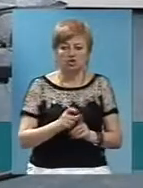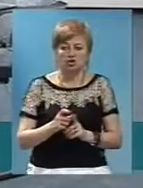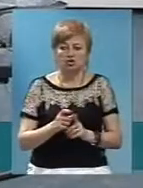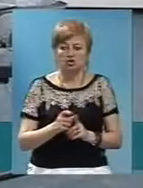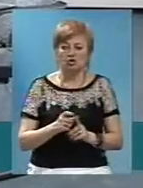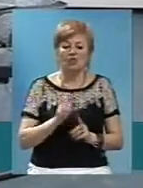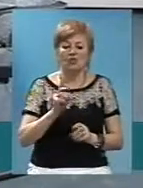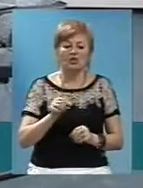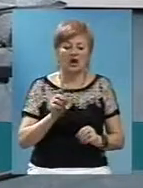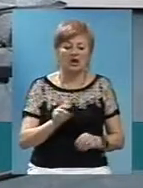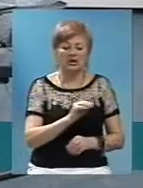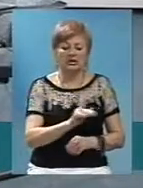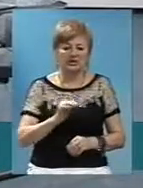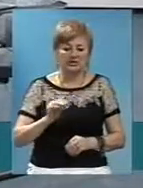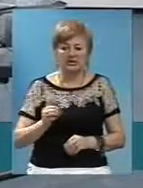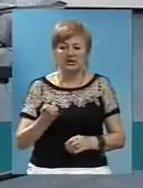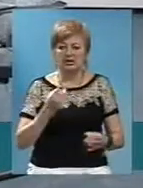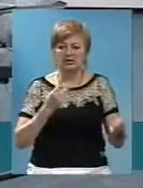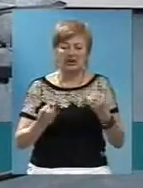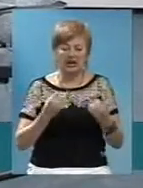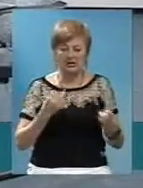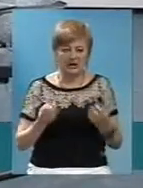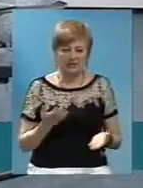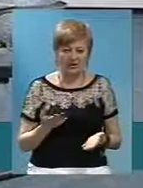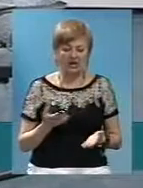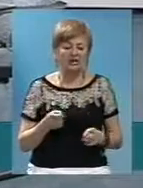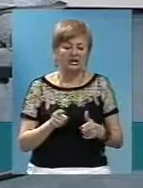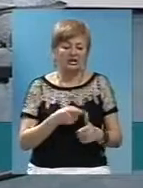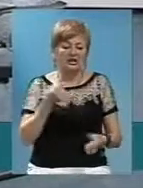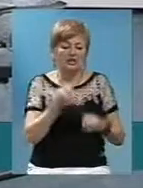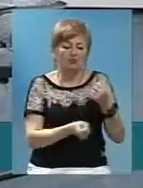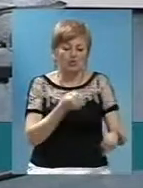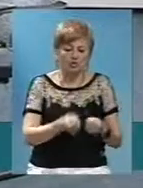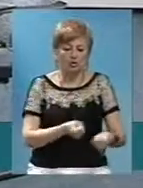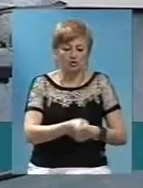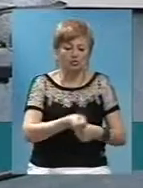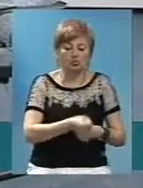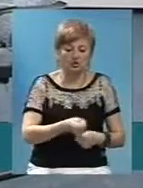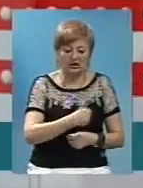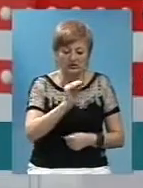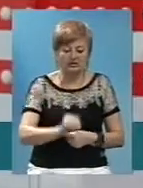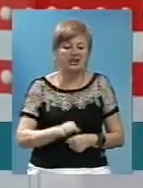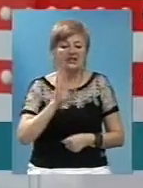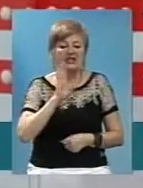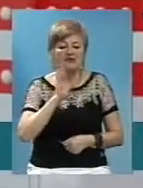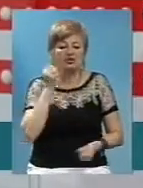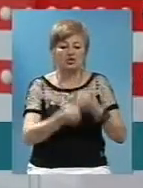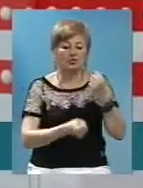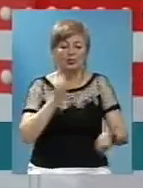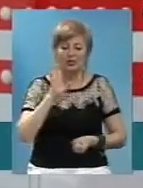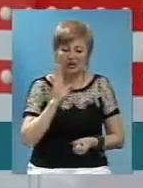як школяри, ті ж таки згадані нами, б'ють слабших, знущаються над ними, дівчата б'ють